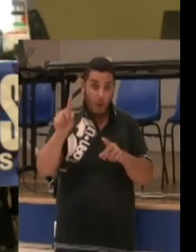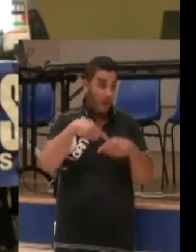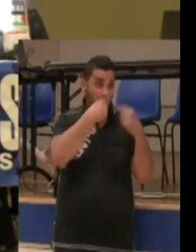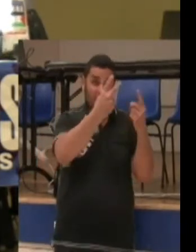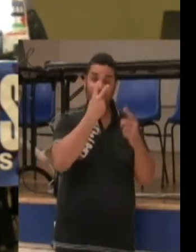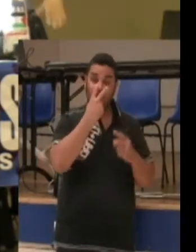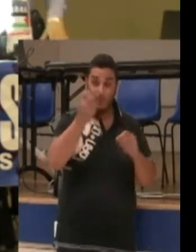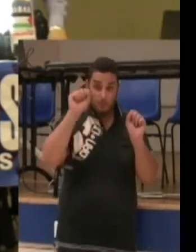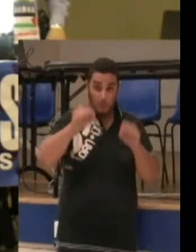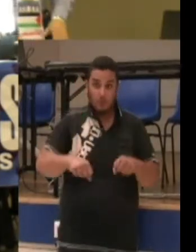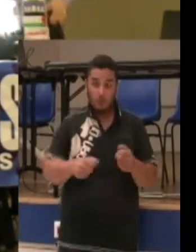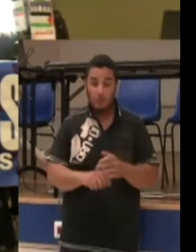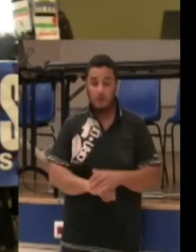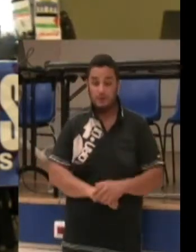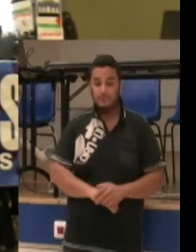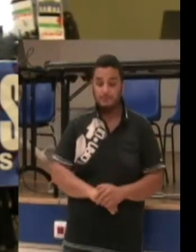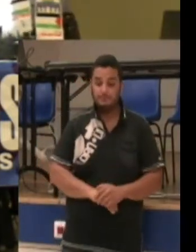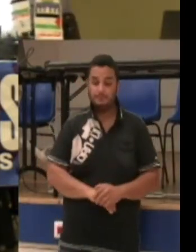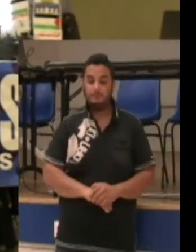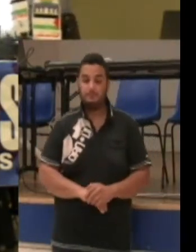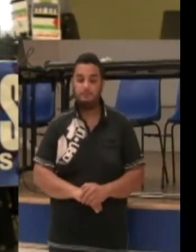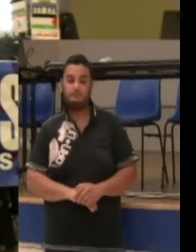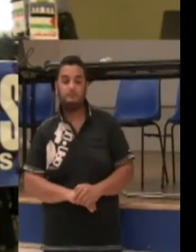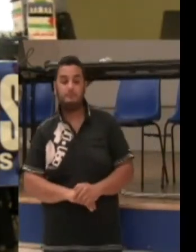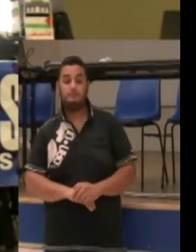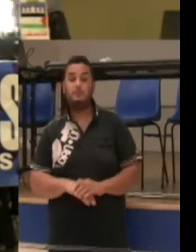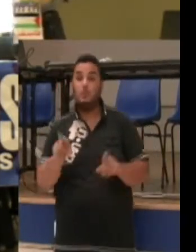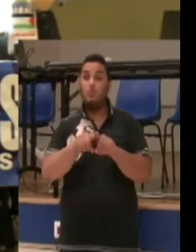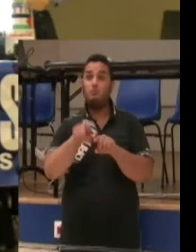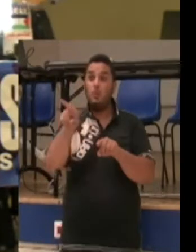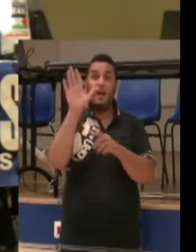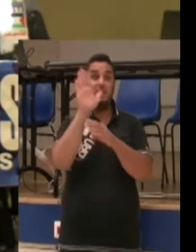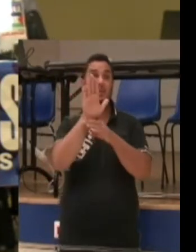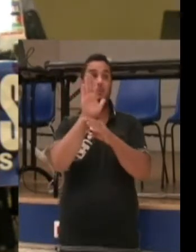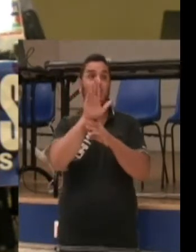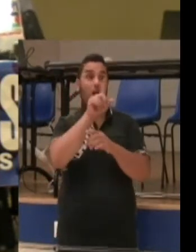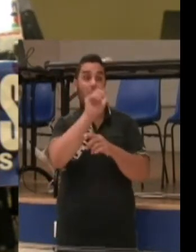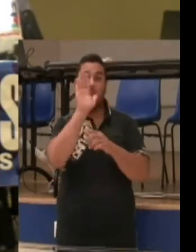sorte, et puis vous allez être les témoins